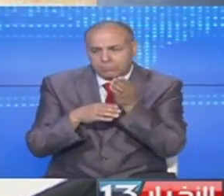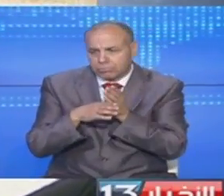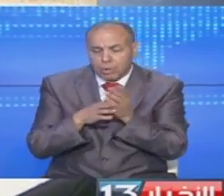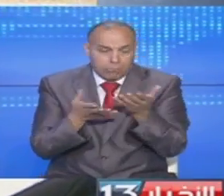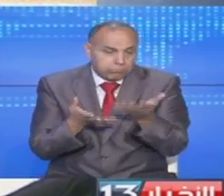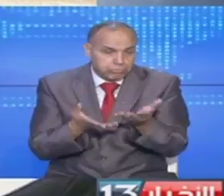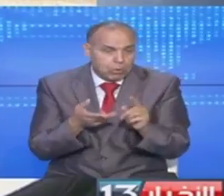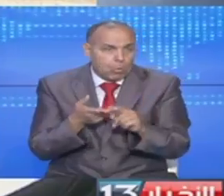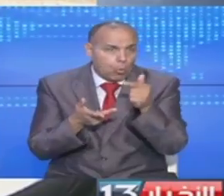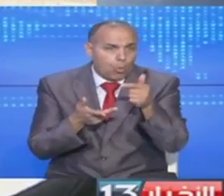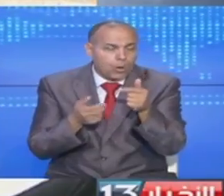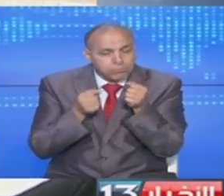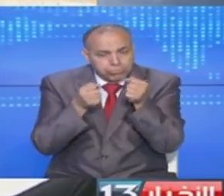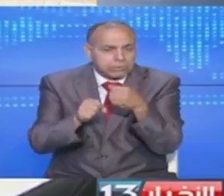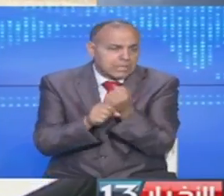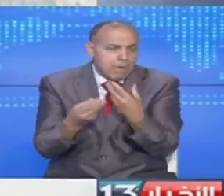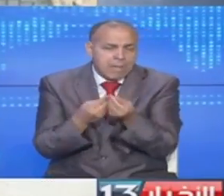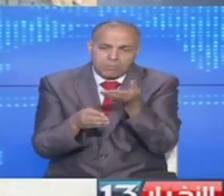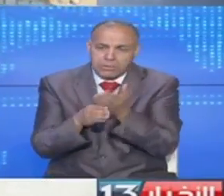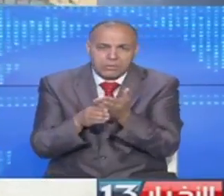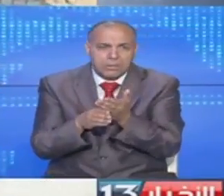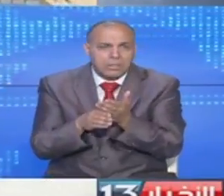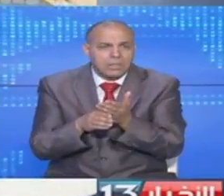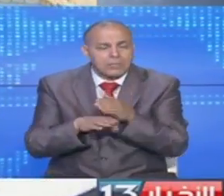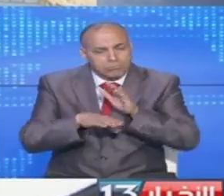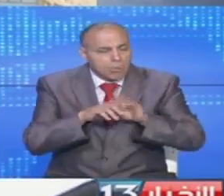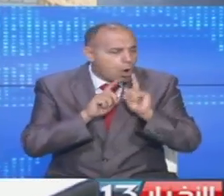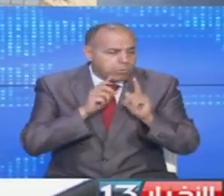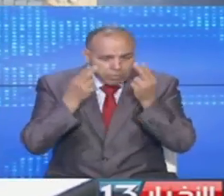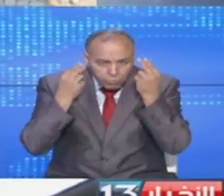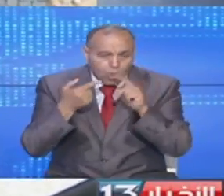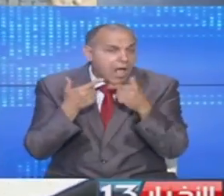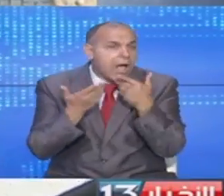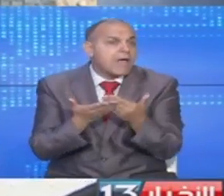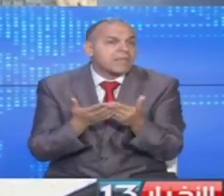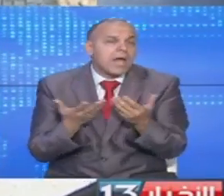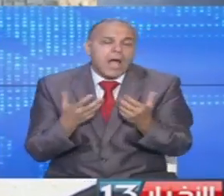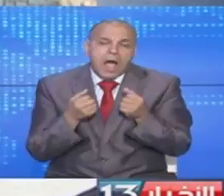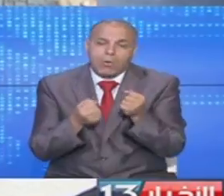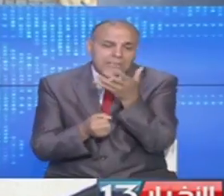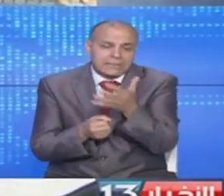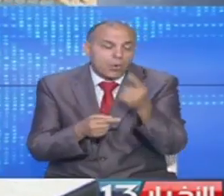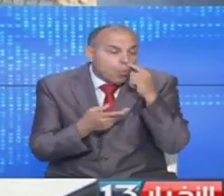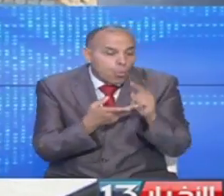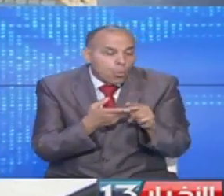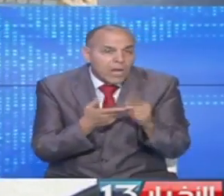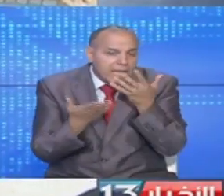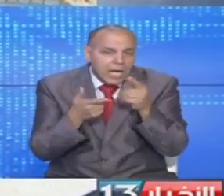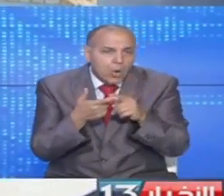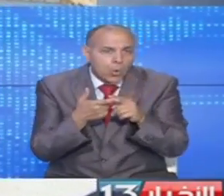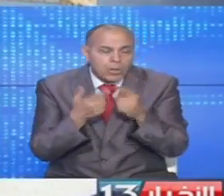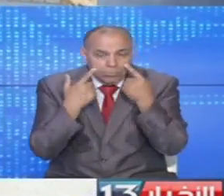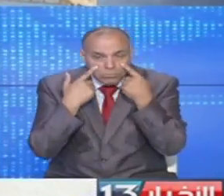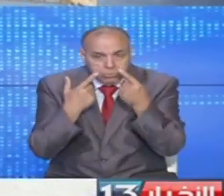الحق بتضافر الجهود كلها بالجدي، ضبطنا التعليمات، حاولنا معناتها نوصل التلامذة باش أنهم